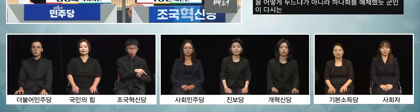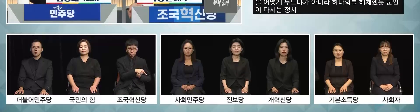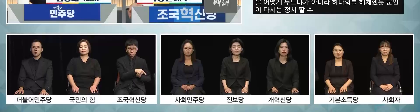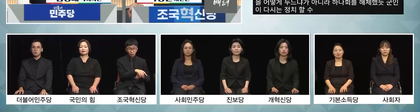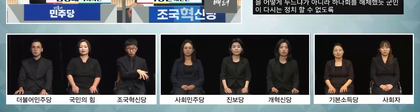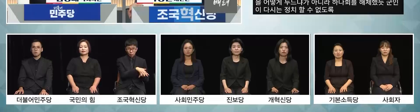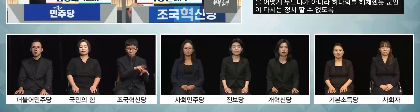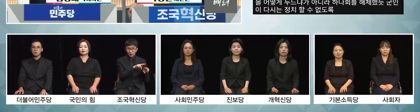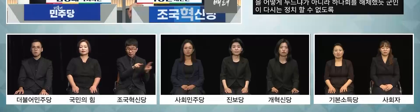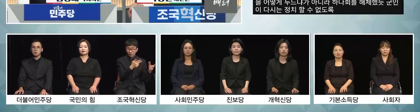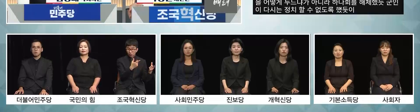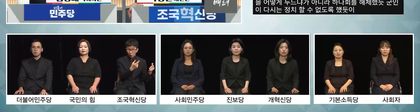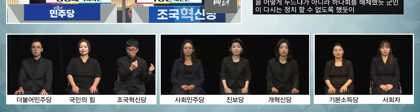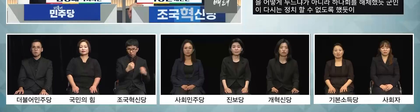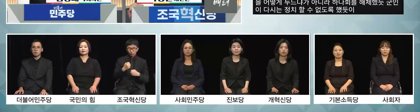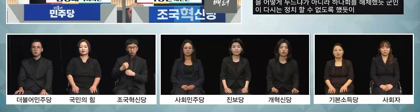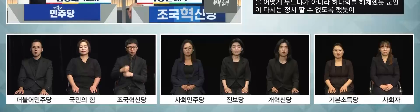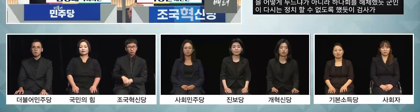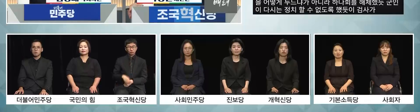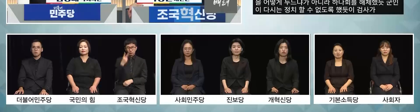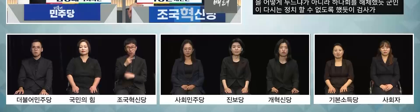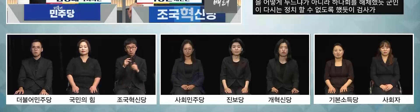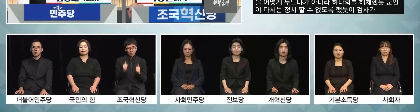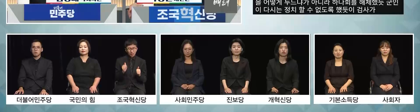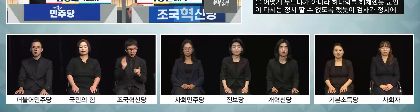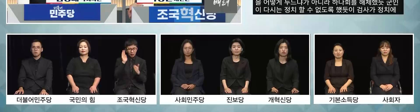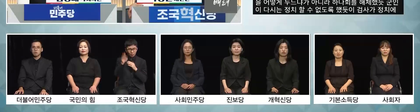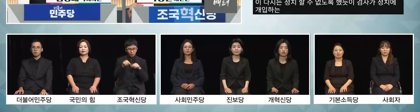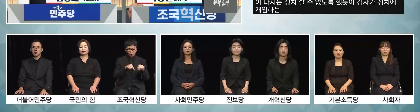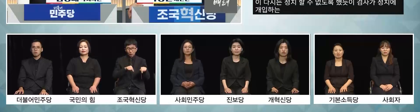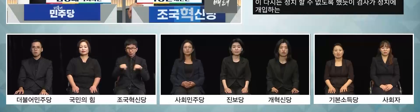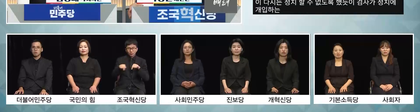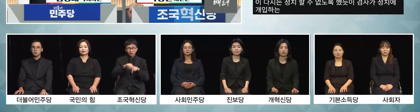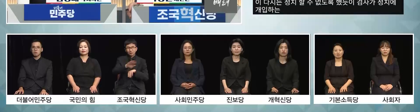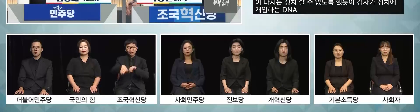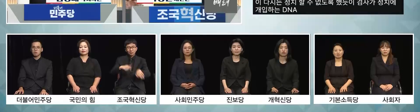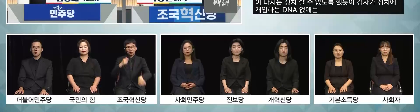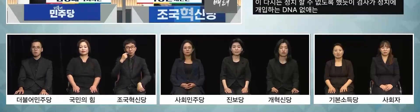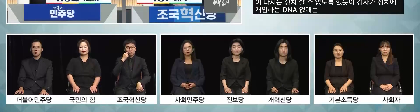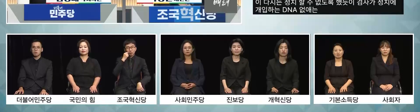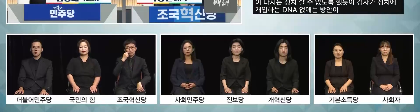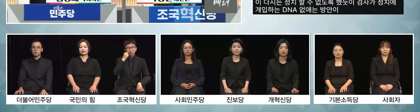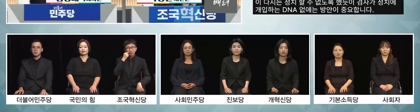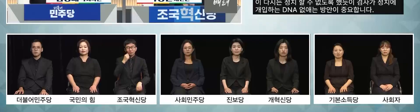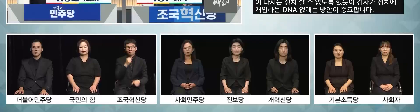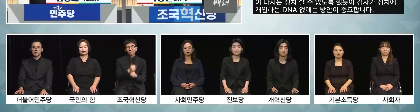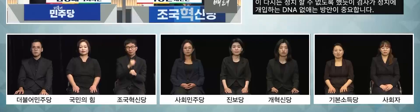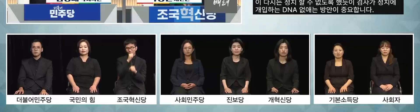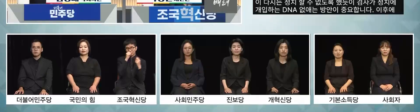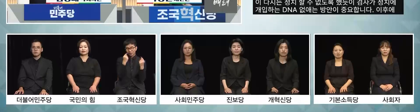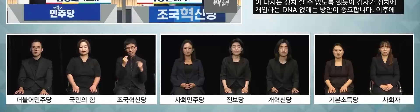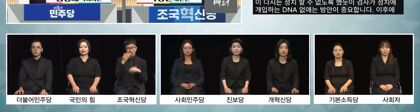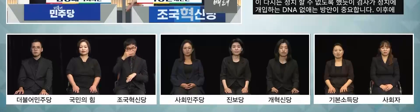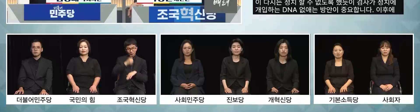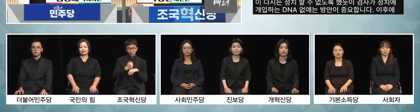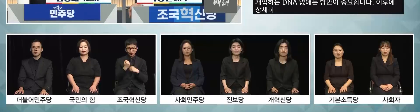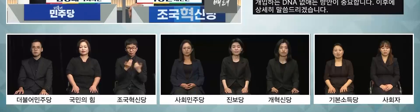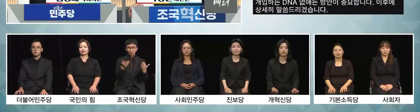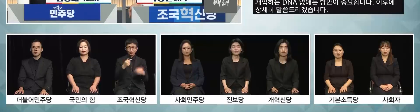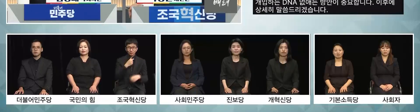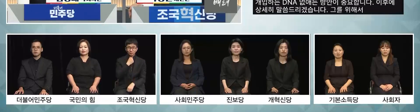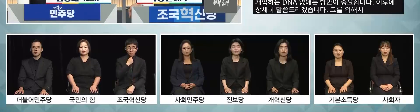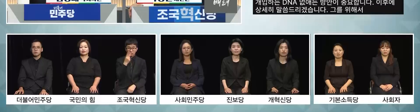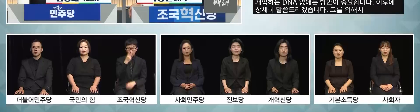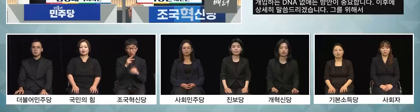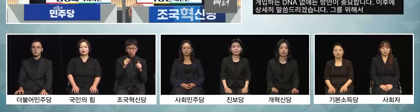했듯이 검사가 정치에 개입하는 DNA를 없애버리는 방안이 중요합니다. 이후에 상세히 말씀드리겠습니다. 그를 위해서 검사의